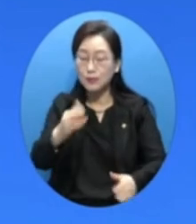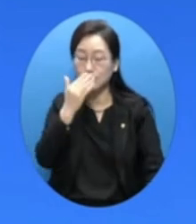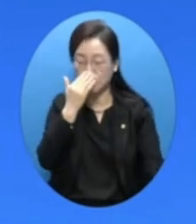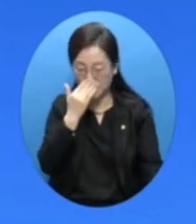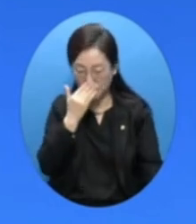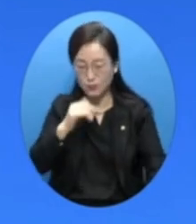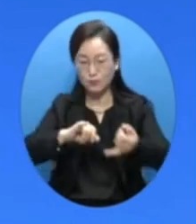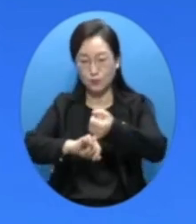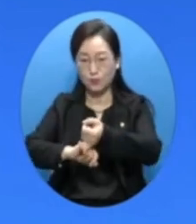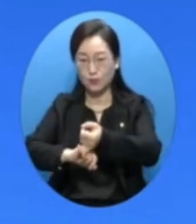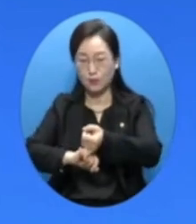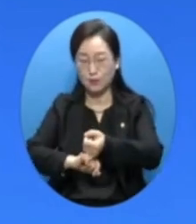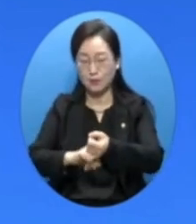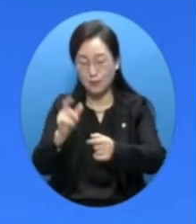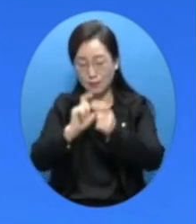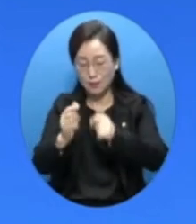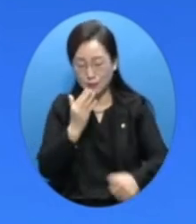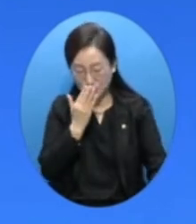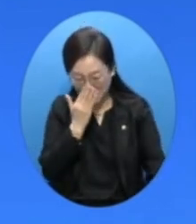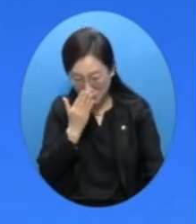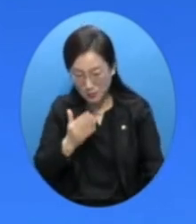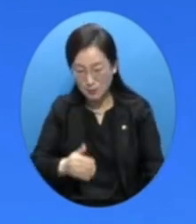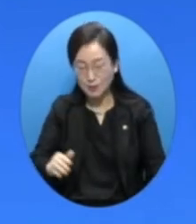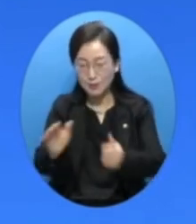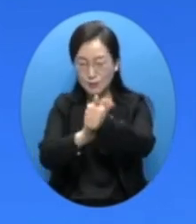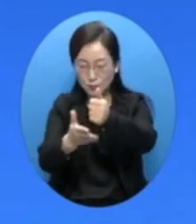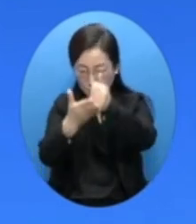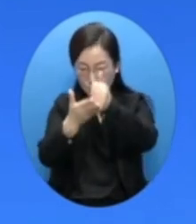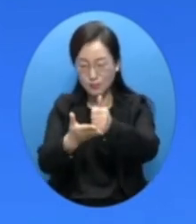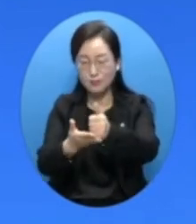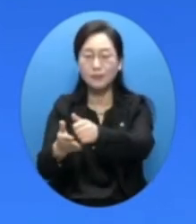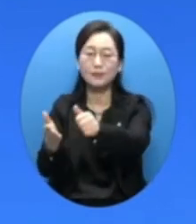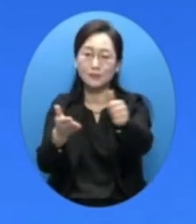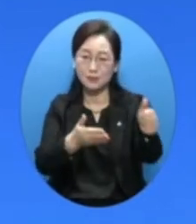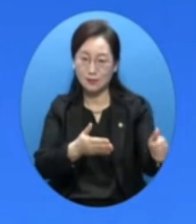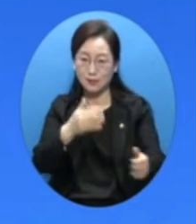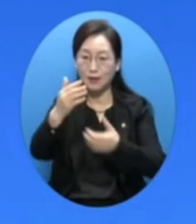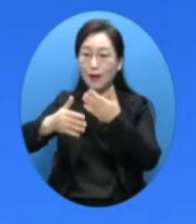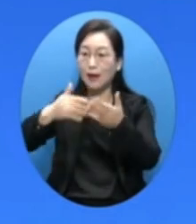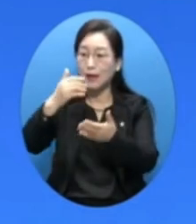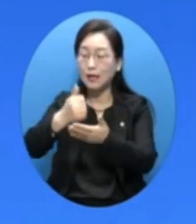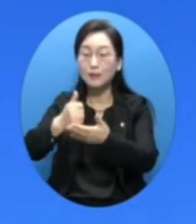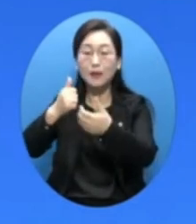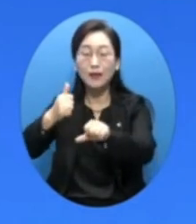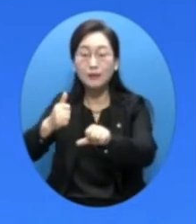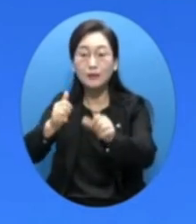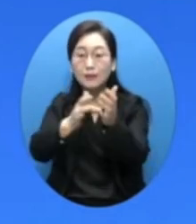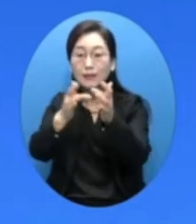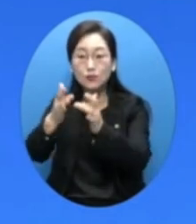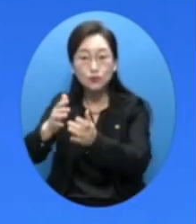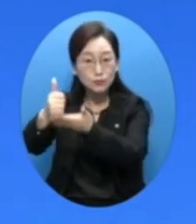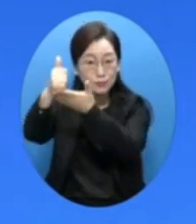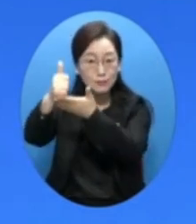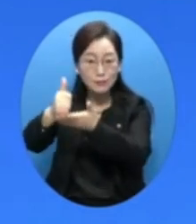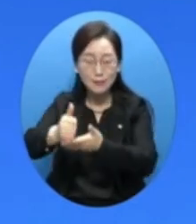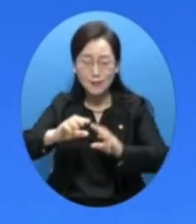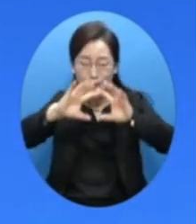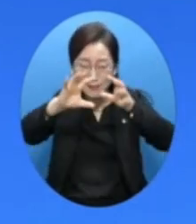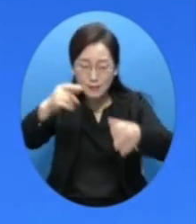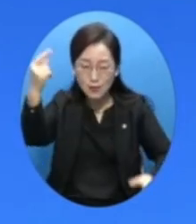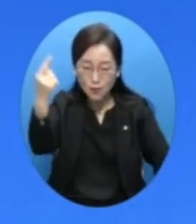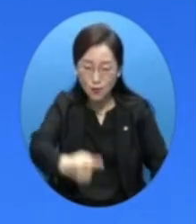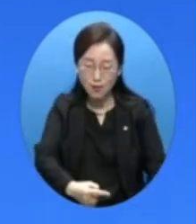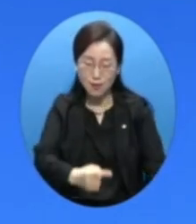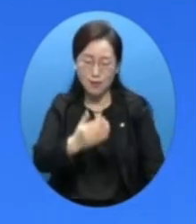겸손해야 됩니다 낮아져야 됩니다 섬겨야 됩니다 하나님의 아들이신 예수님도이 땅에 오셔서